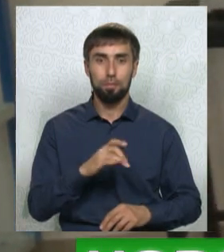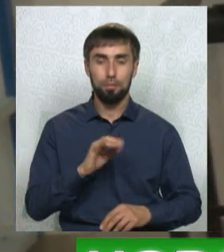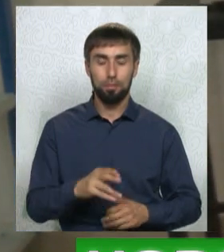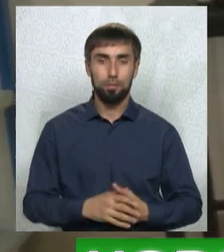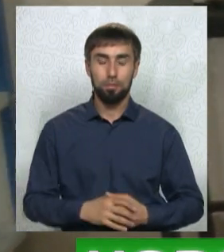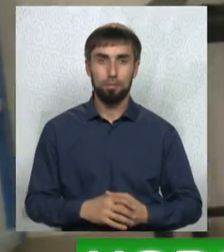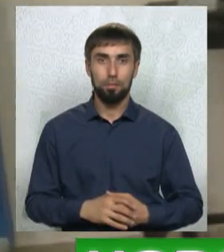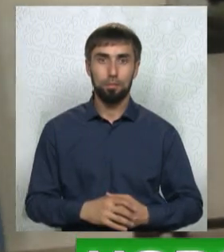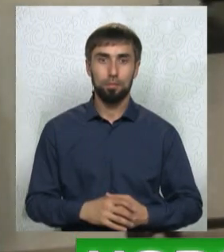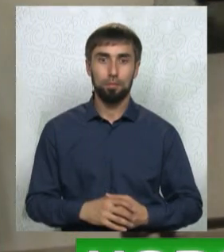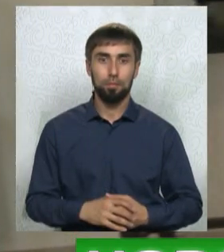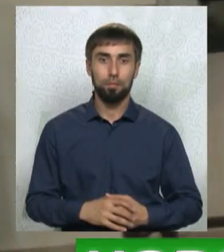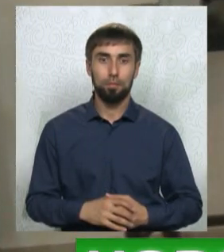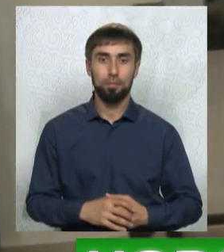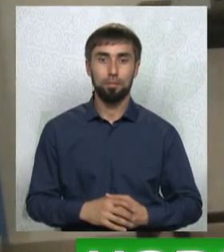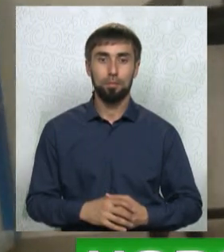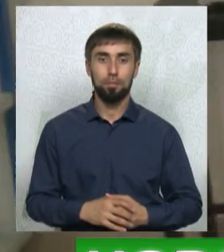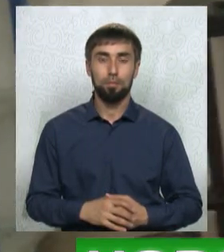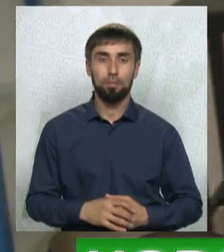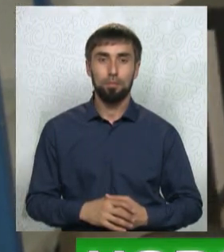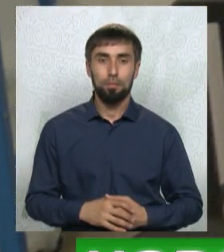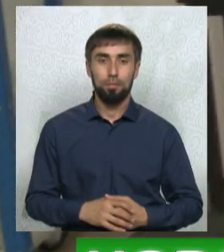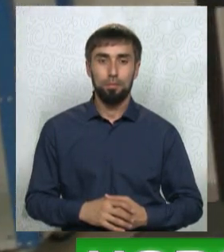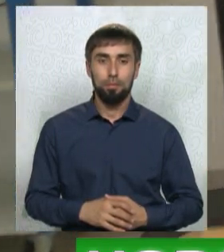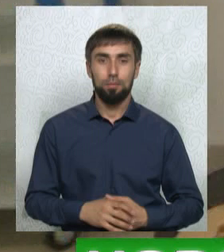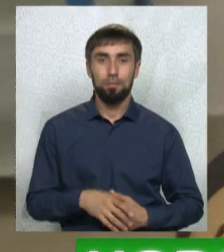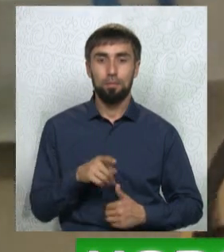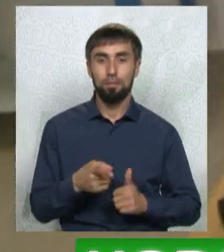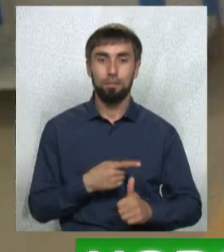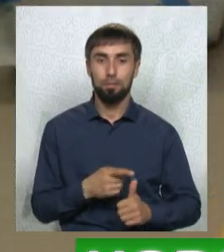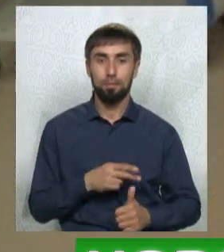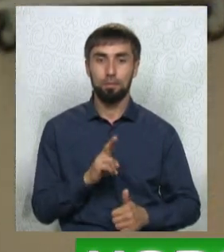отцов, если ухама крышку ол,